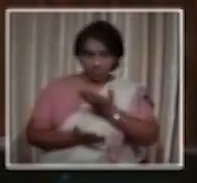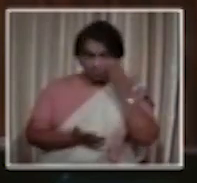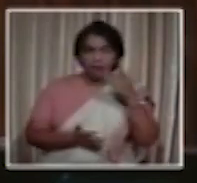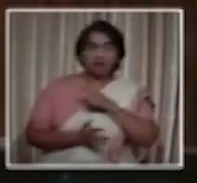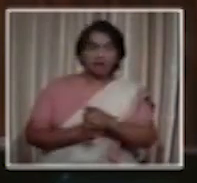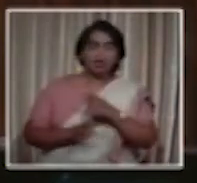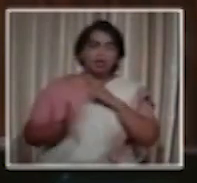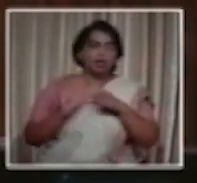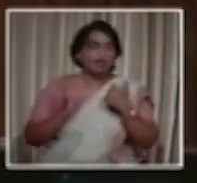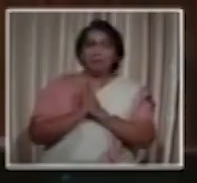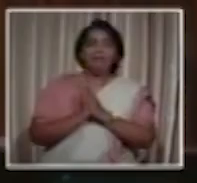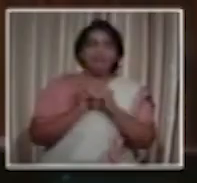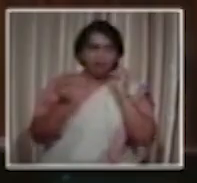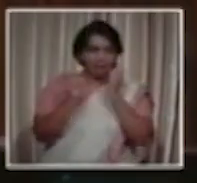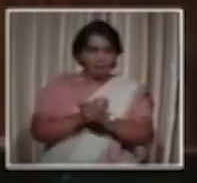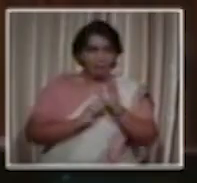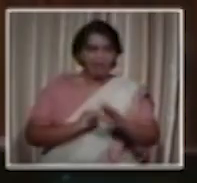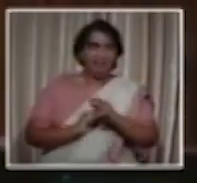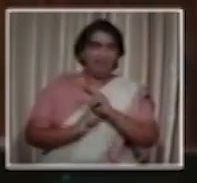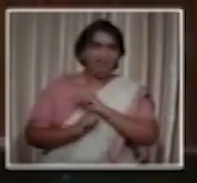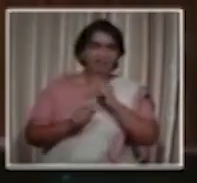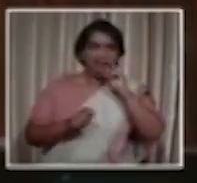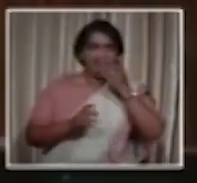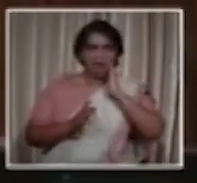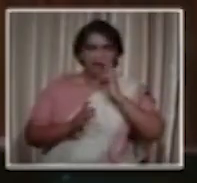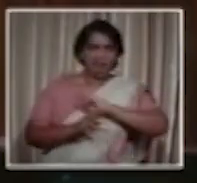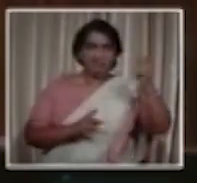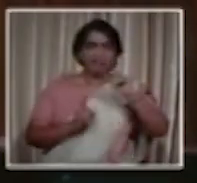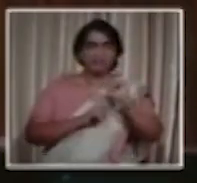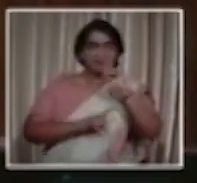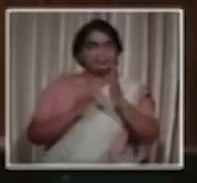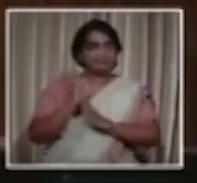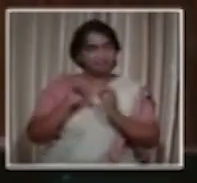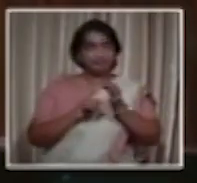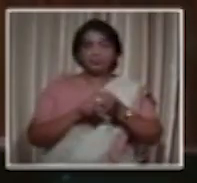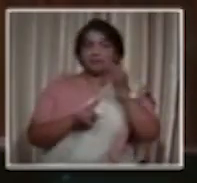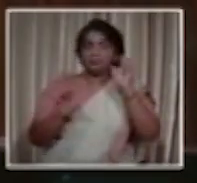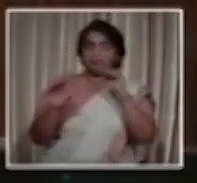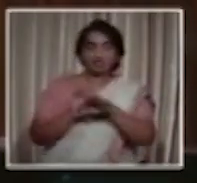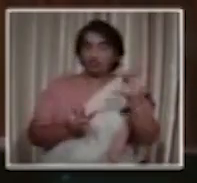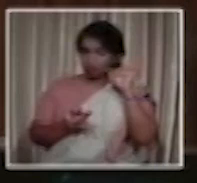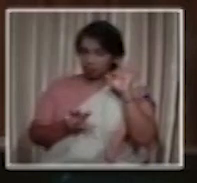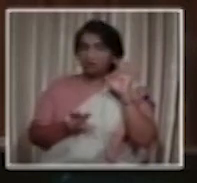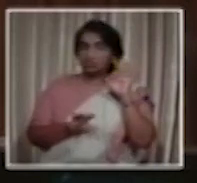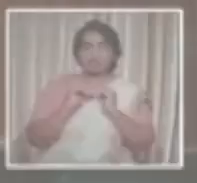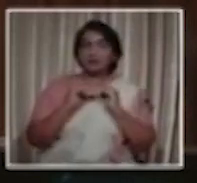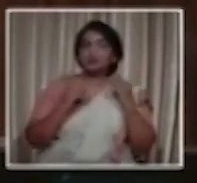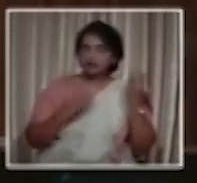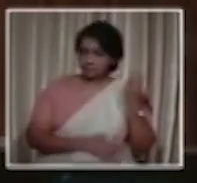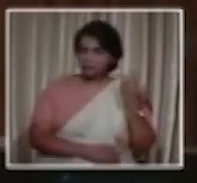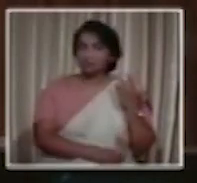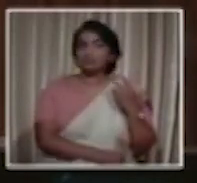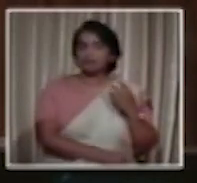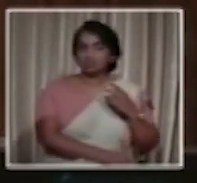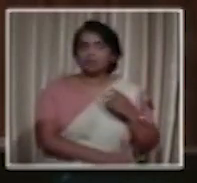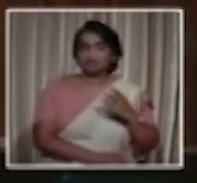අදාළ අනපනත් සංශෝධනය කිරීම දිත්වපුරවැසියන් පාර්ලිමේන්තු මන්ත්‍රී ධුරයට හෝ ජනාධිපති ධුරයට තෝරාපත් කරගෙන ලැබීමට නුසුදුසු බවට